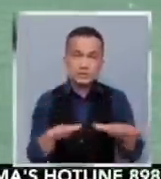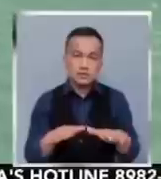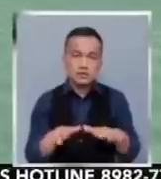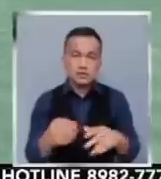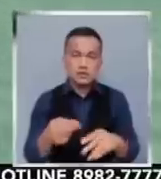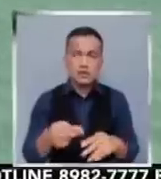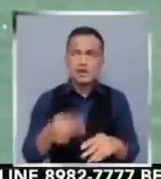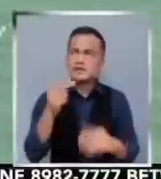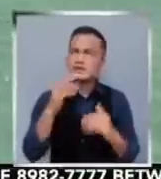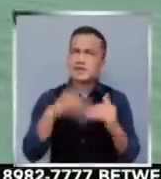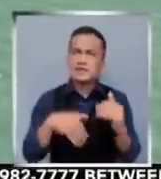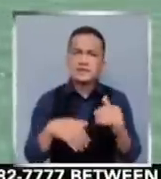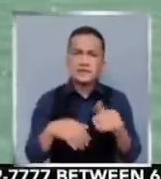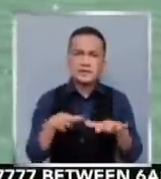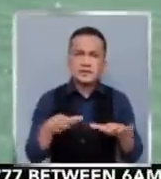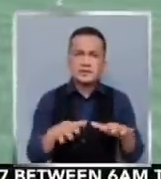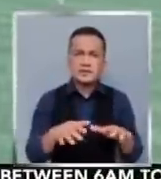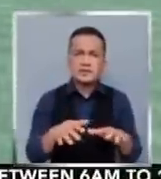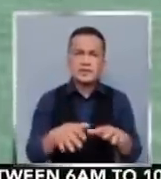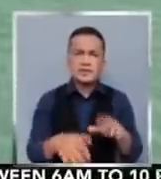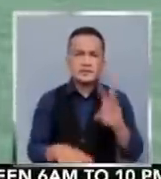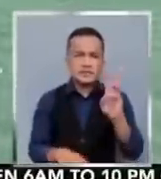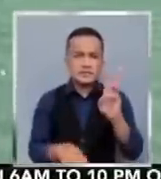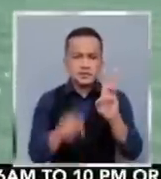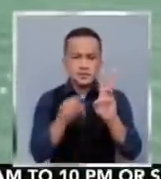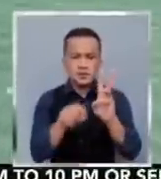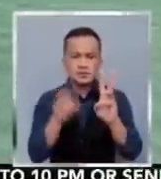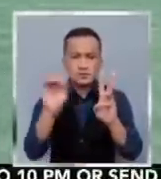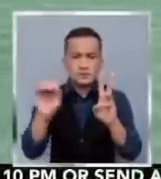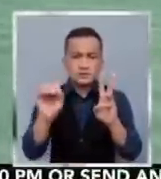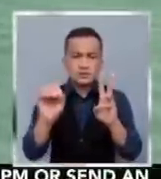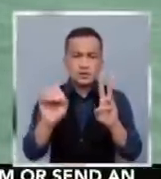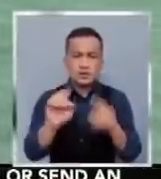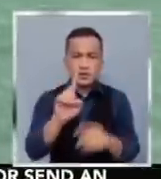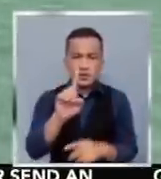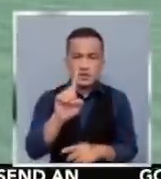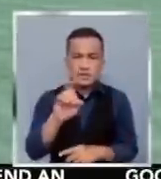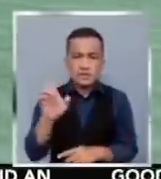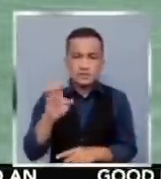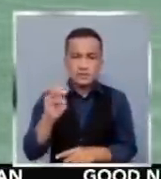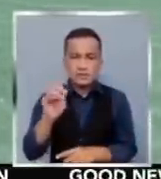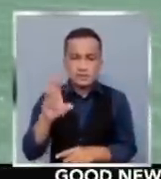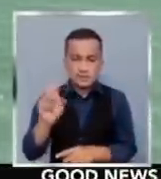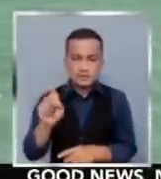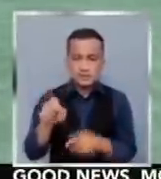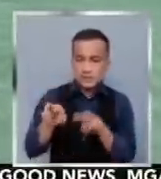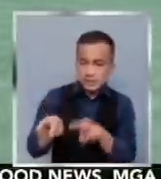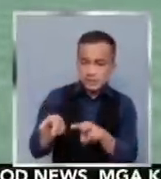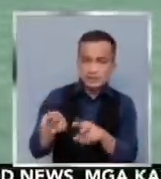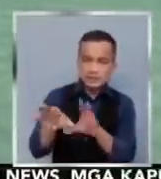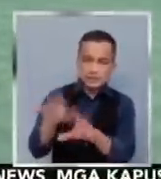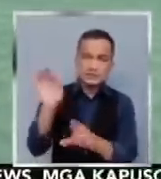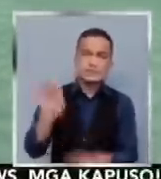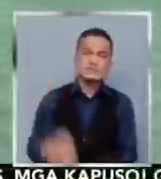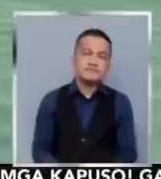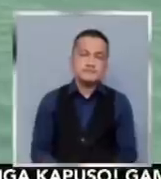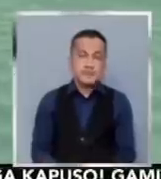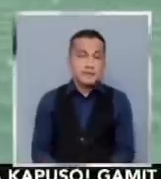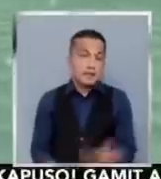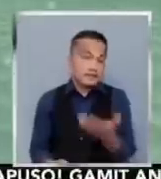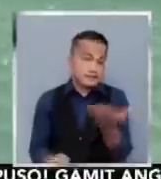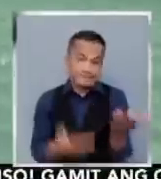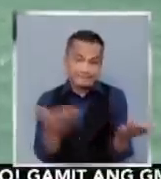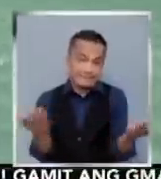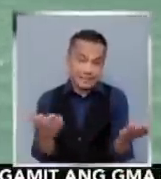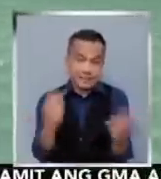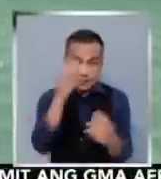pa sa magnitude 6.0 sa 100 meter radius area kung saan ang mga ito natagpuan. Kaya para sa mga